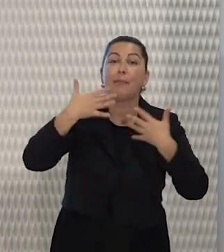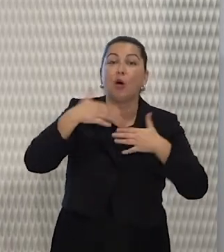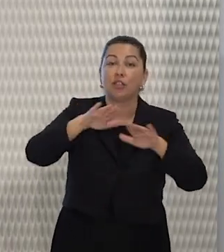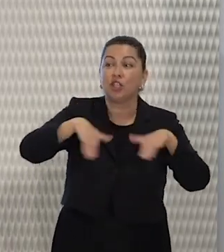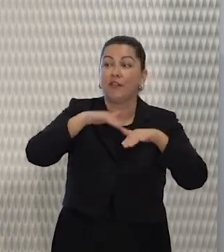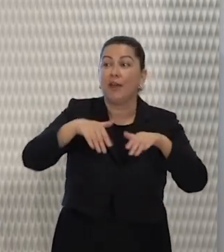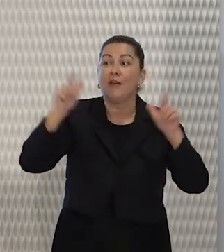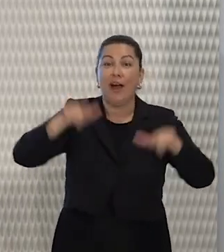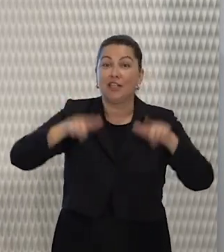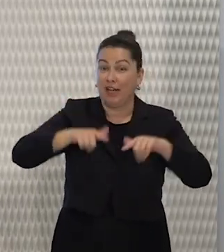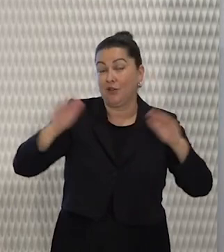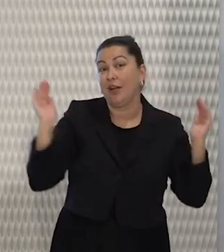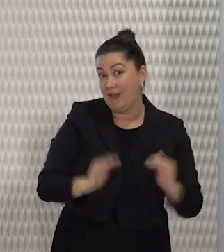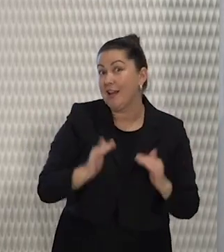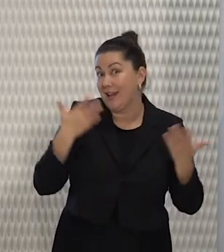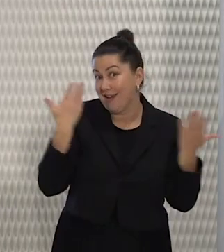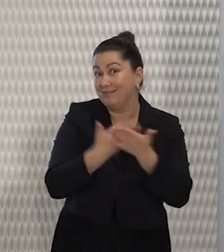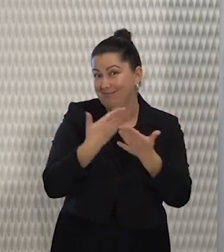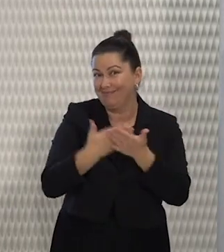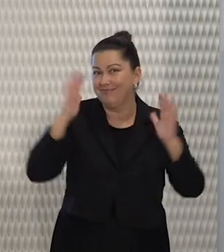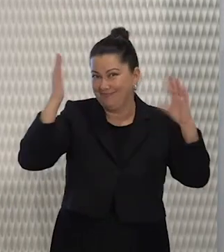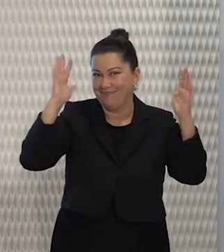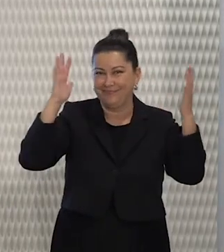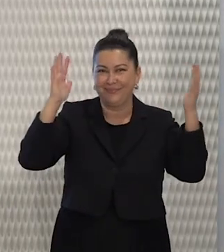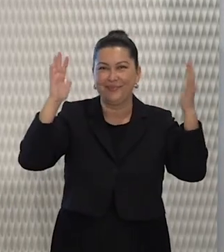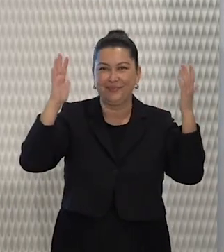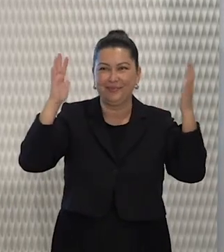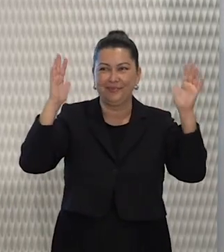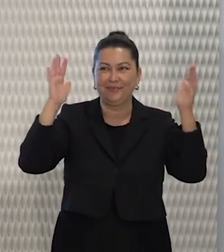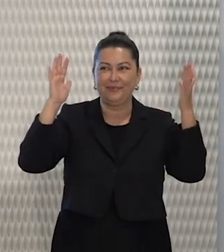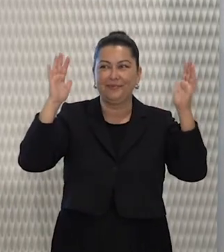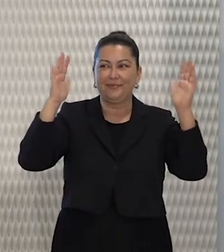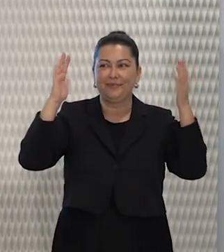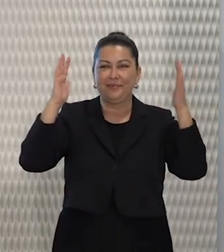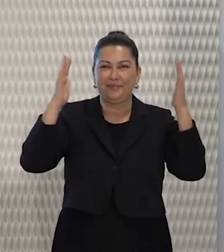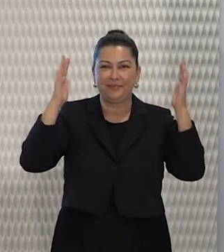heißt, hier die Möglichkeit. Danke sehr.